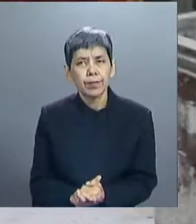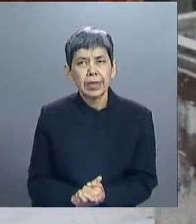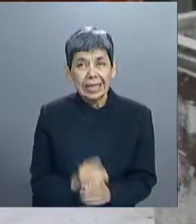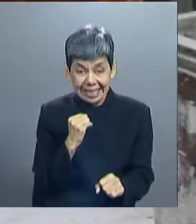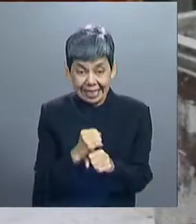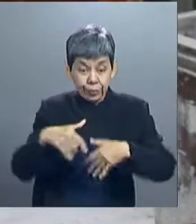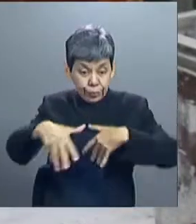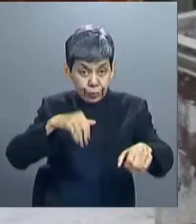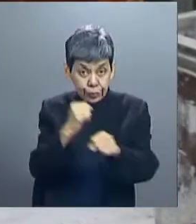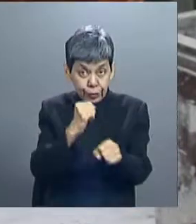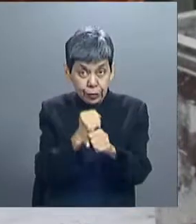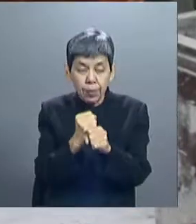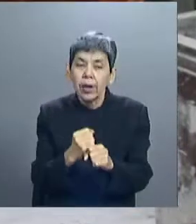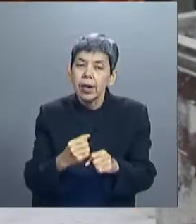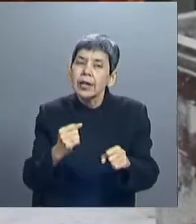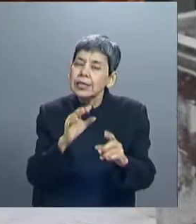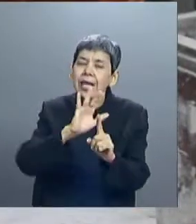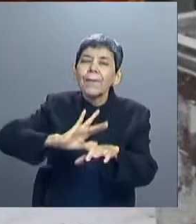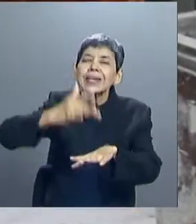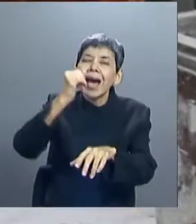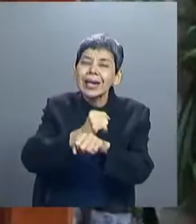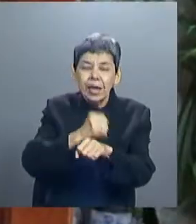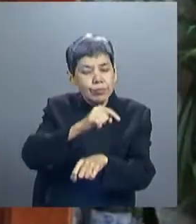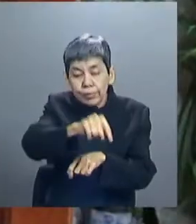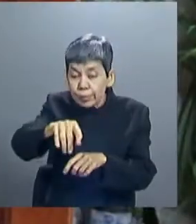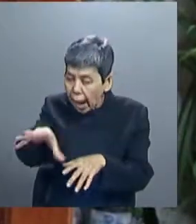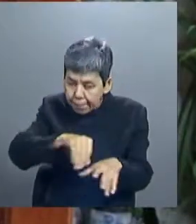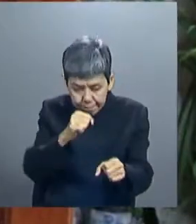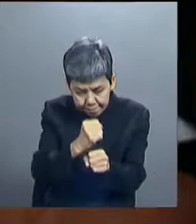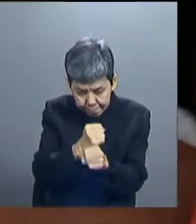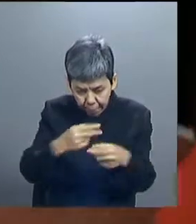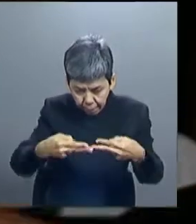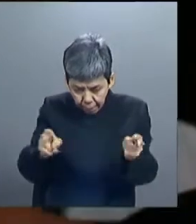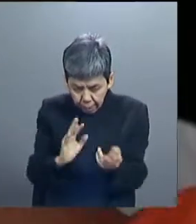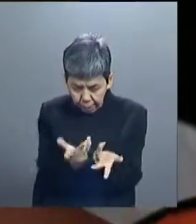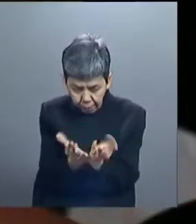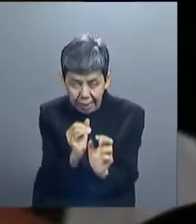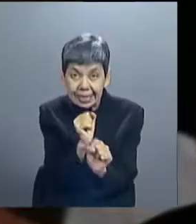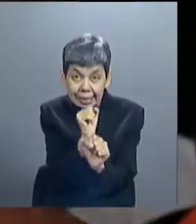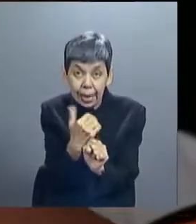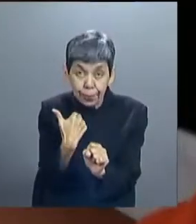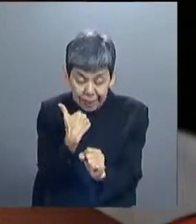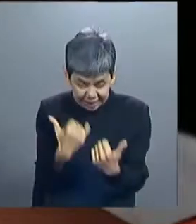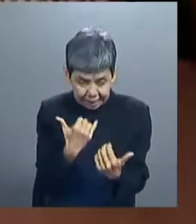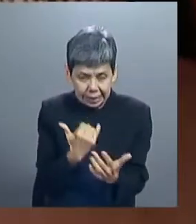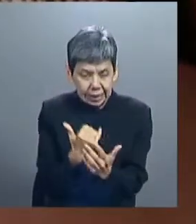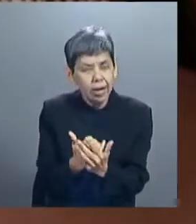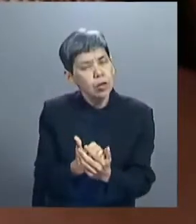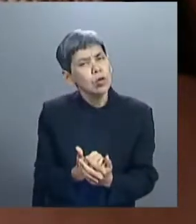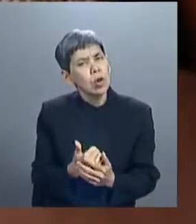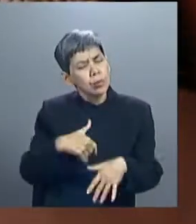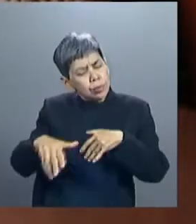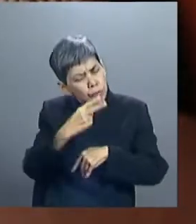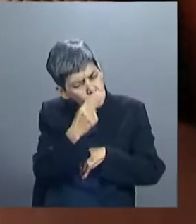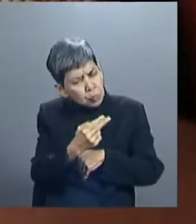ที่ชาวบ้านได้นำวัสดุจากธรรมชาติที่มีอยู่ในท้องถิ่นมาใช้ให้เกิดประโยชน์ทำให้ได้รับความสนใจจากคน